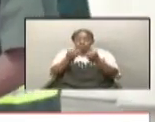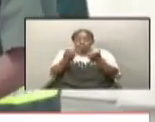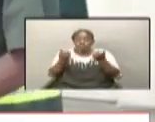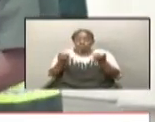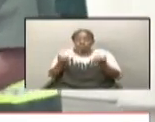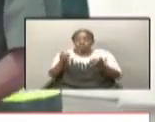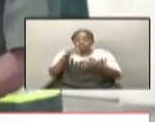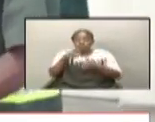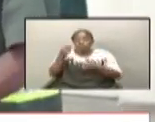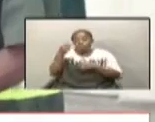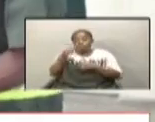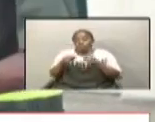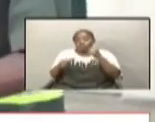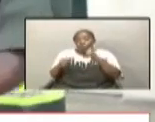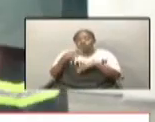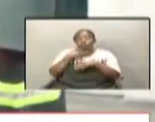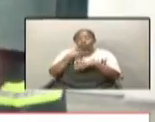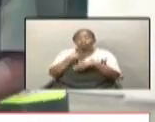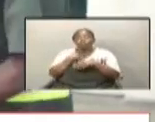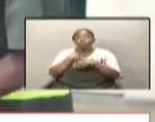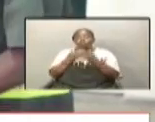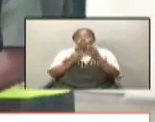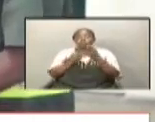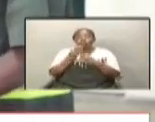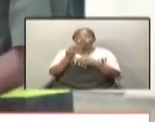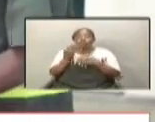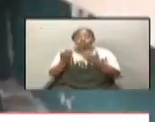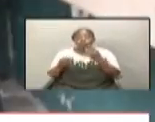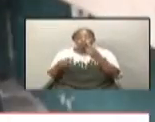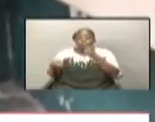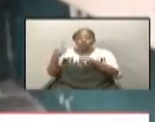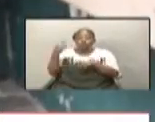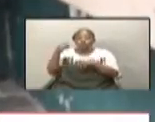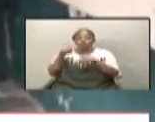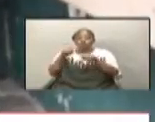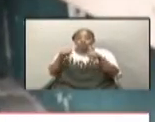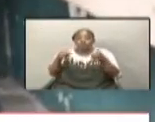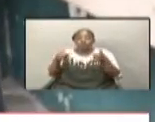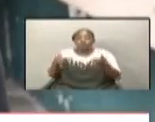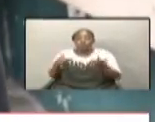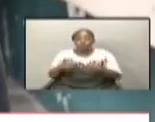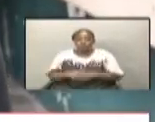mutindo gwennyini ogwetaagisa okuyita obulungi ebigezo.